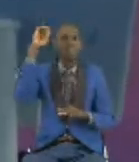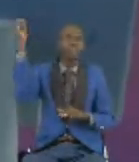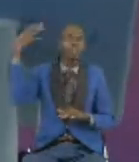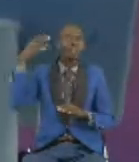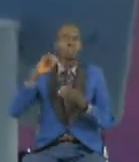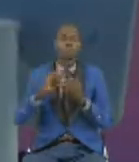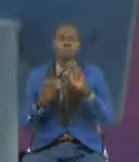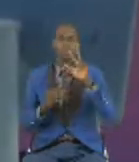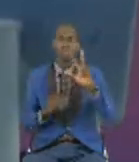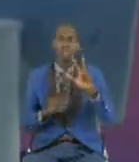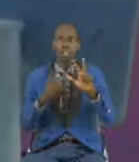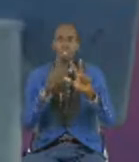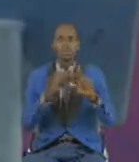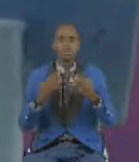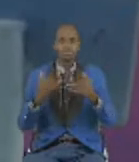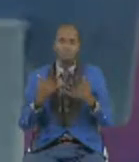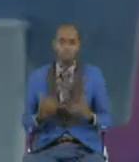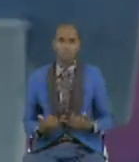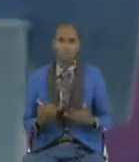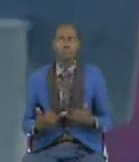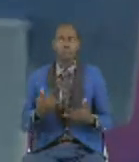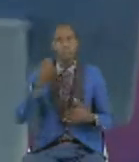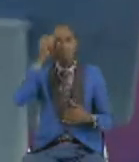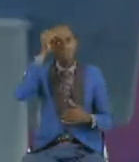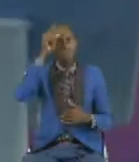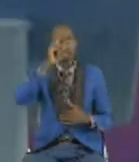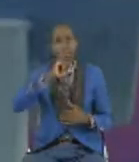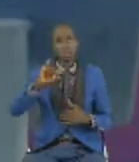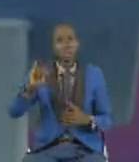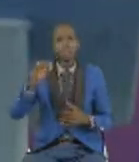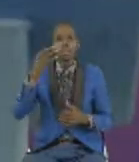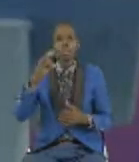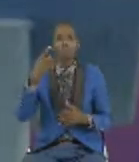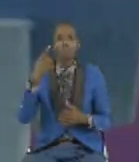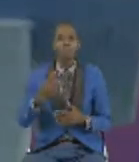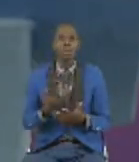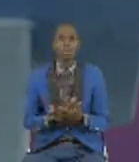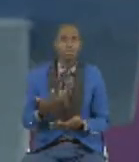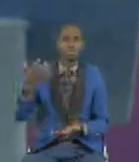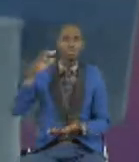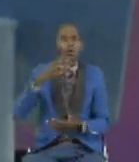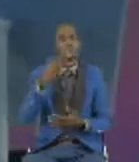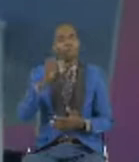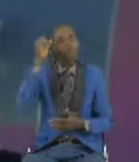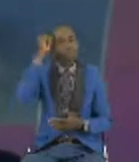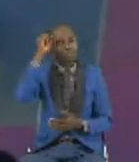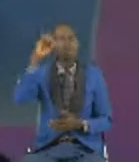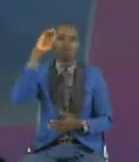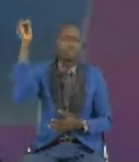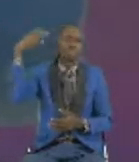Troisièmement, la perception actuelle de la richesse de sa grâce.